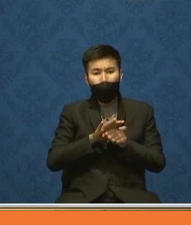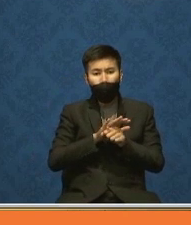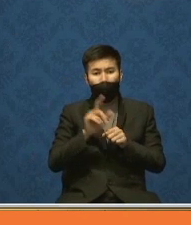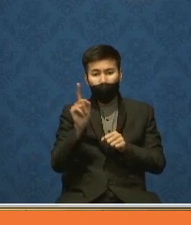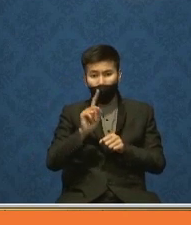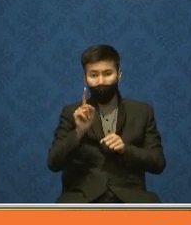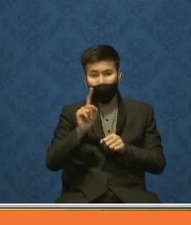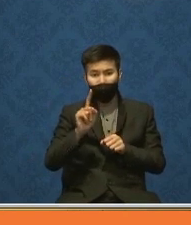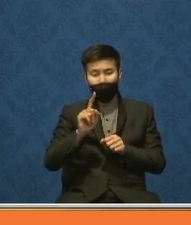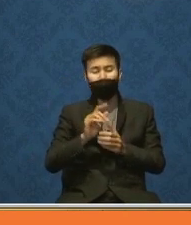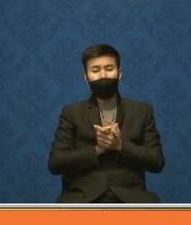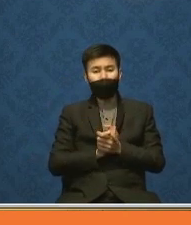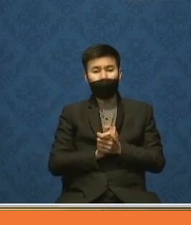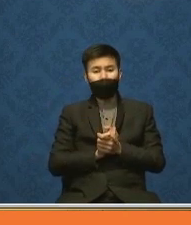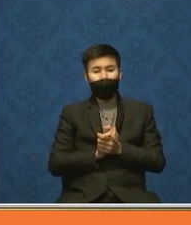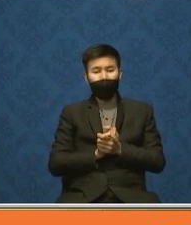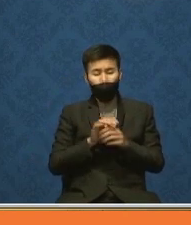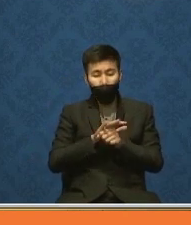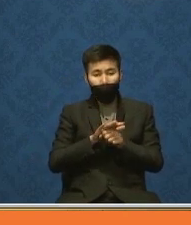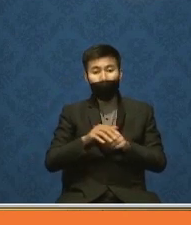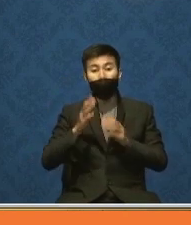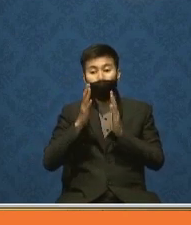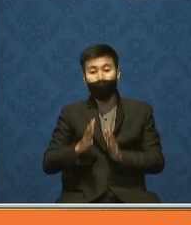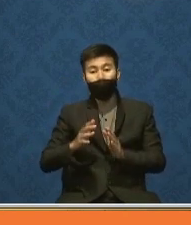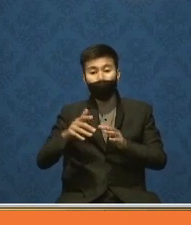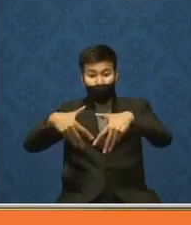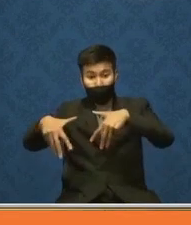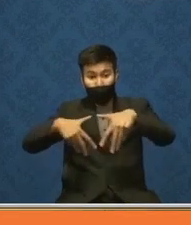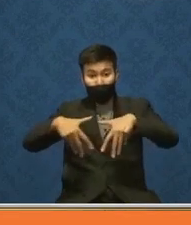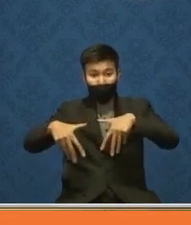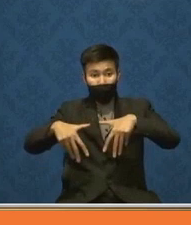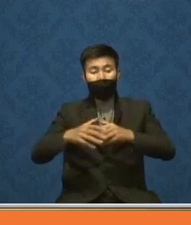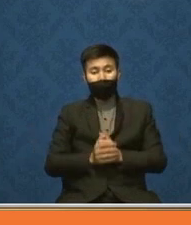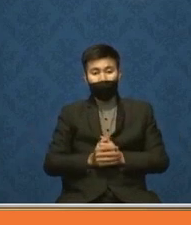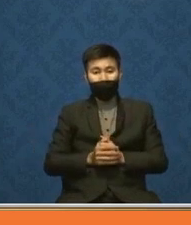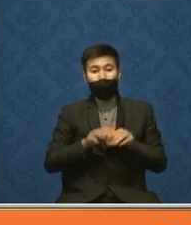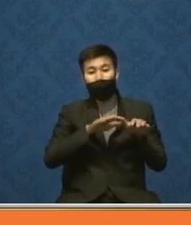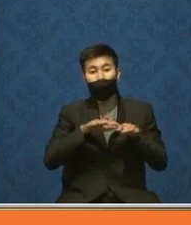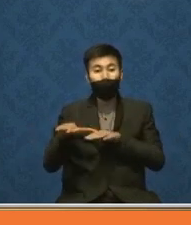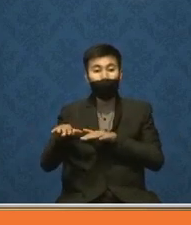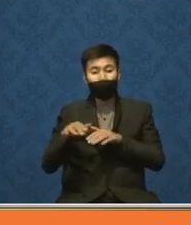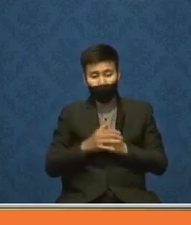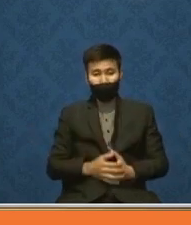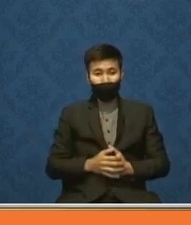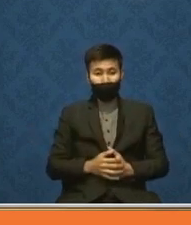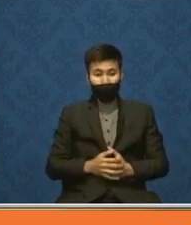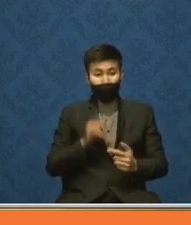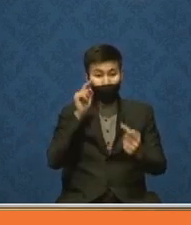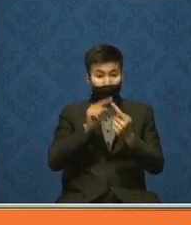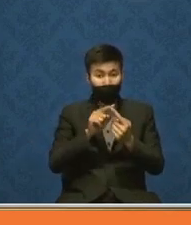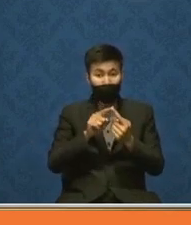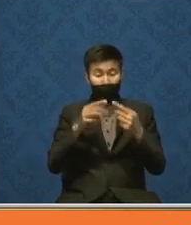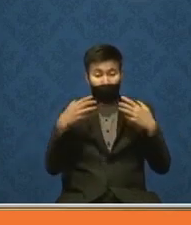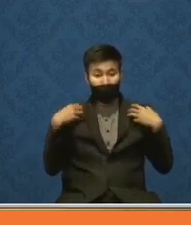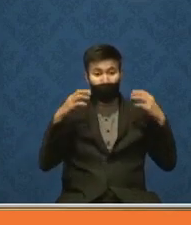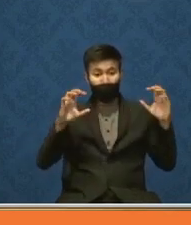ใช้กับความต้องการของคนในพื้นที่และถ่ายโอนงบประมาณกับภารกิจไปพร้อมๆกันครับแต่เป้าหมายของรัฐบ